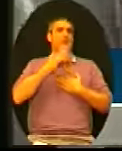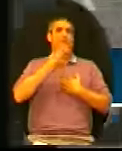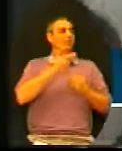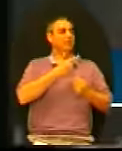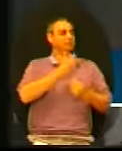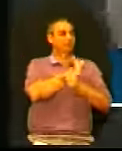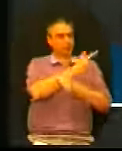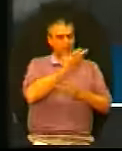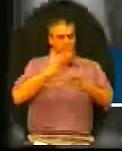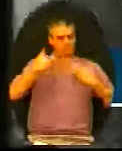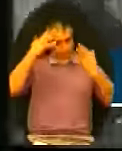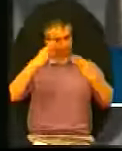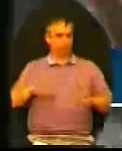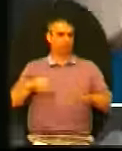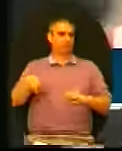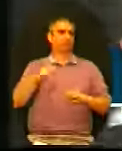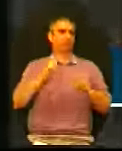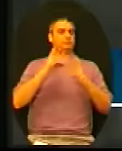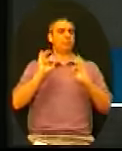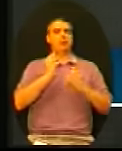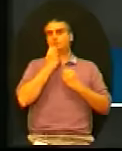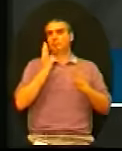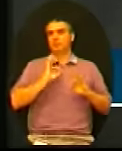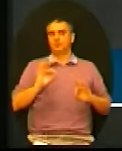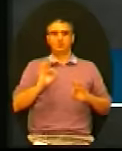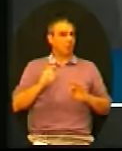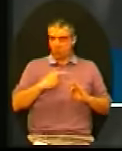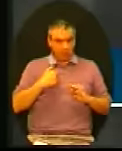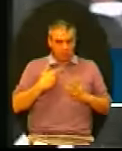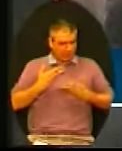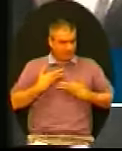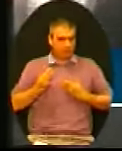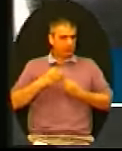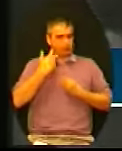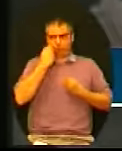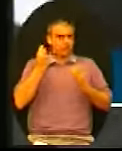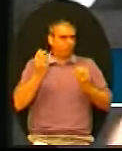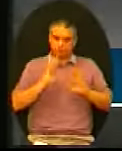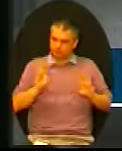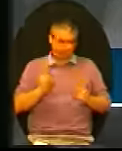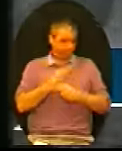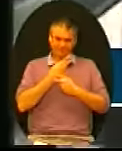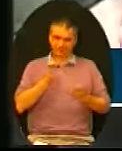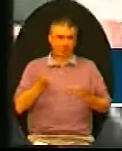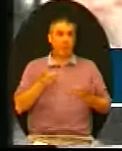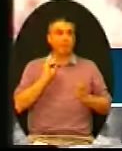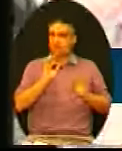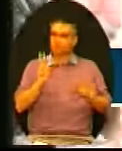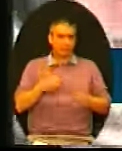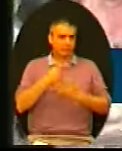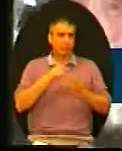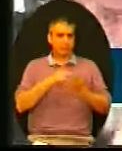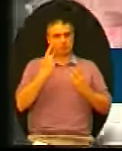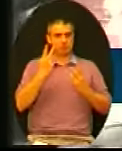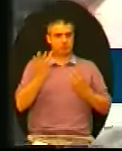והסוהרים כיבדו אותי ממש בצורה מדהימה ביותר. לא שקיבלתי איזה צ'ופר עם הם או משהו, כי אי אפשר. באמת שאי אפשר, כי